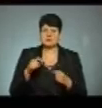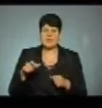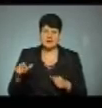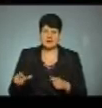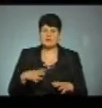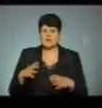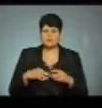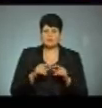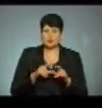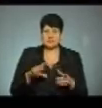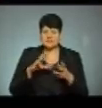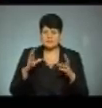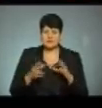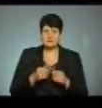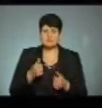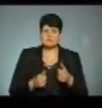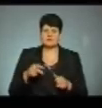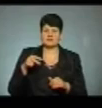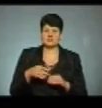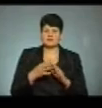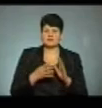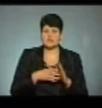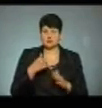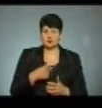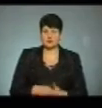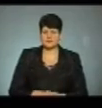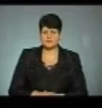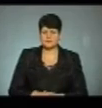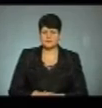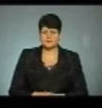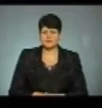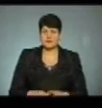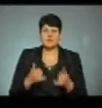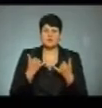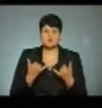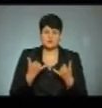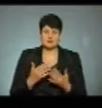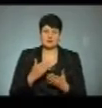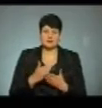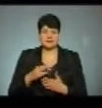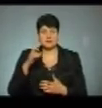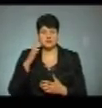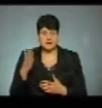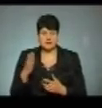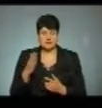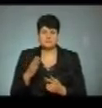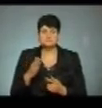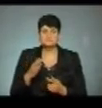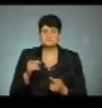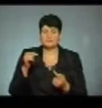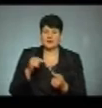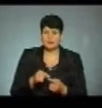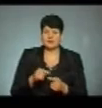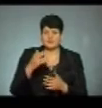тренерів школи за підсумками змагань у 2019-му. Сьогодні існує в державі відповідна